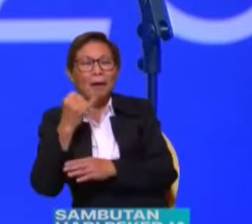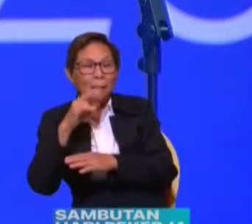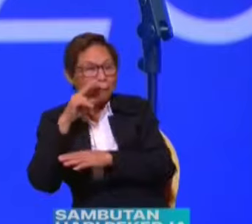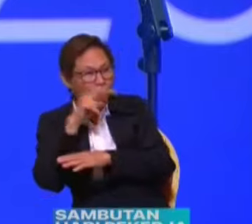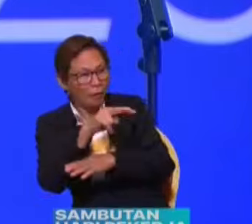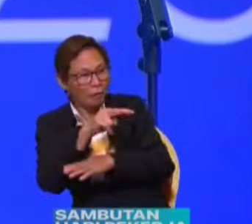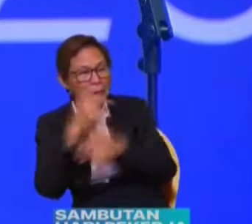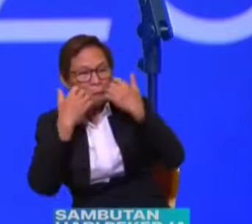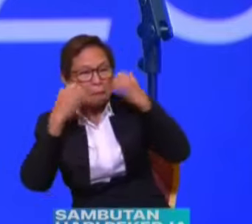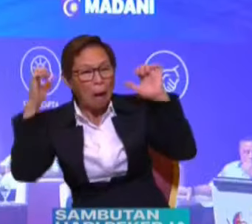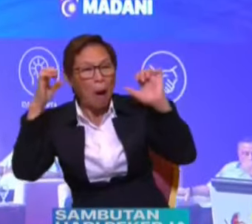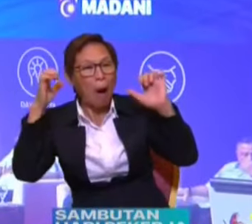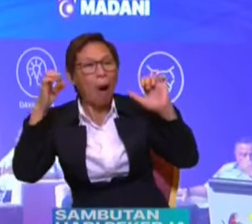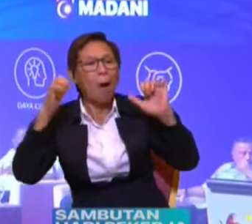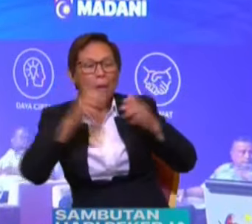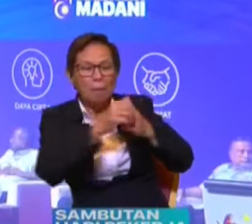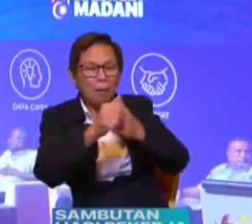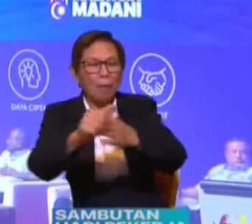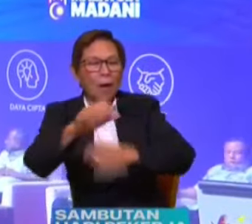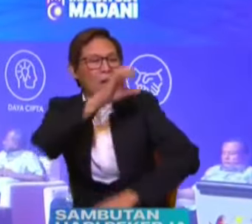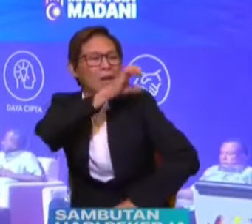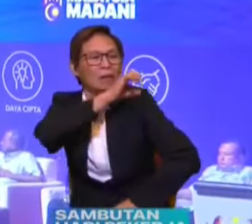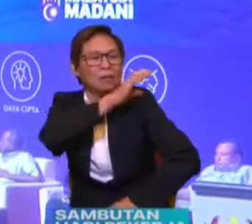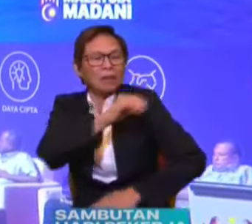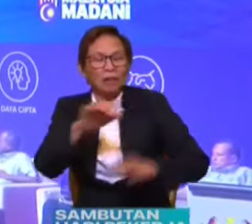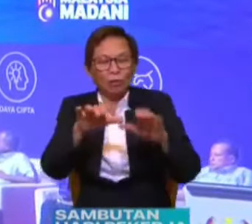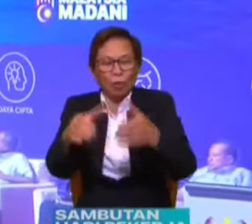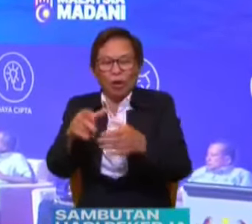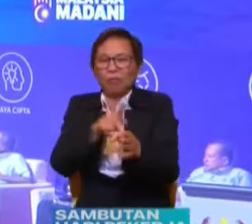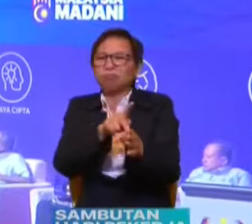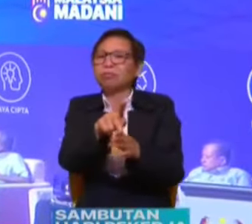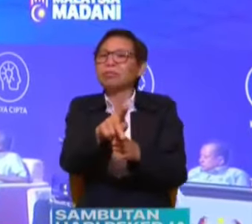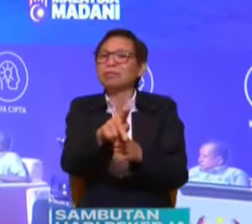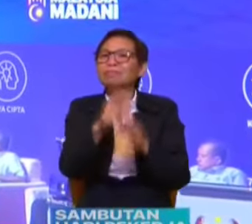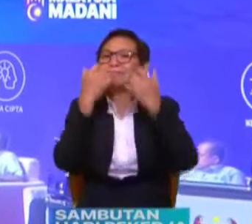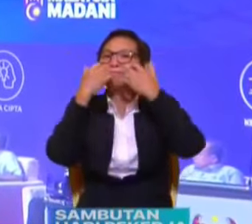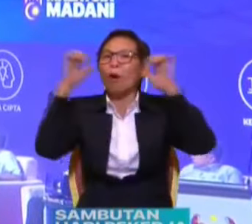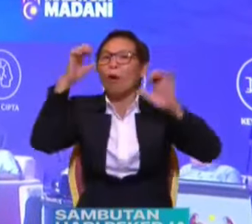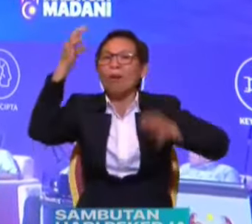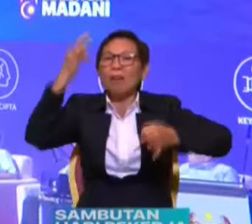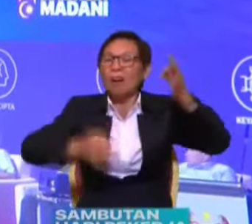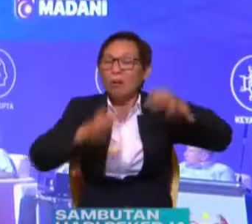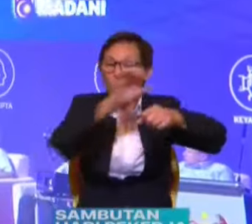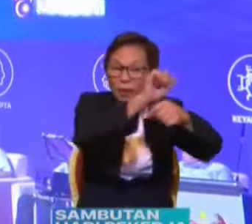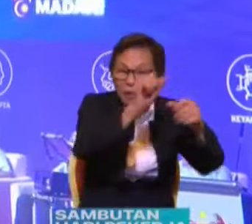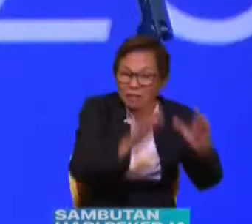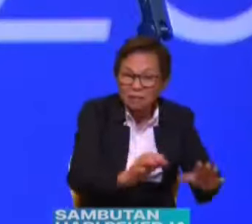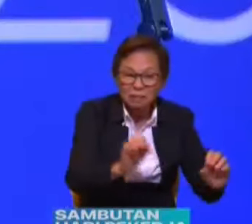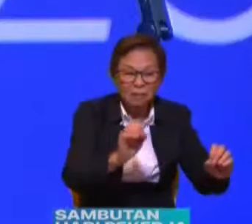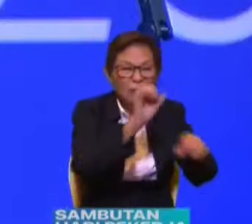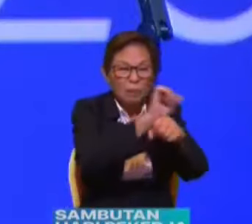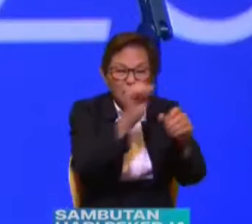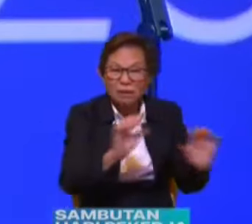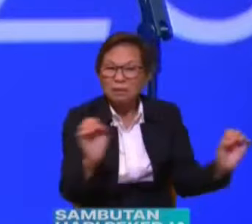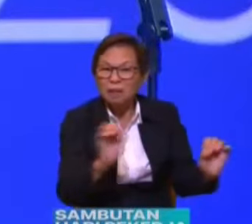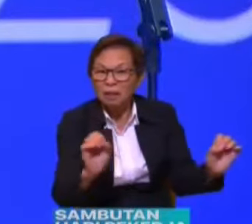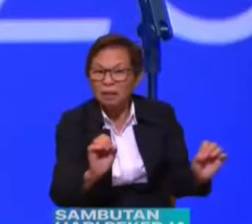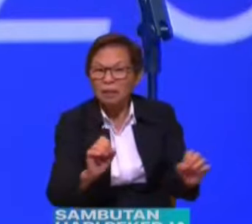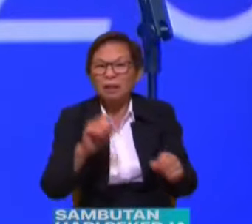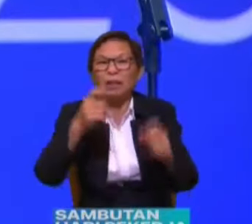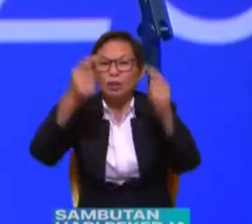kepintaran eksekutif dan golongan profesional. Tapi kalau tidak ada pekerja, tidak ada tukang